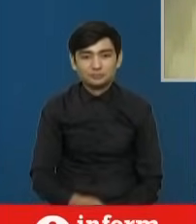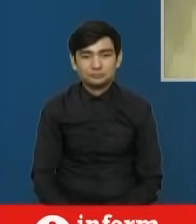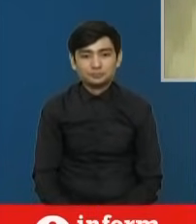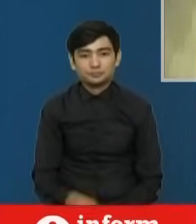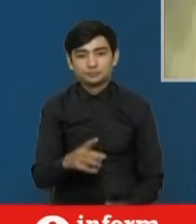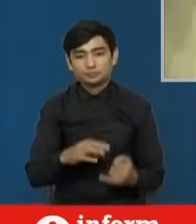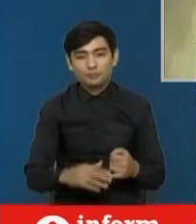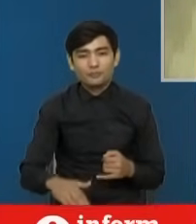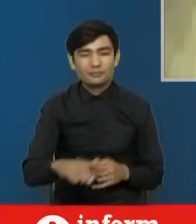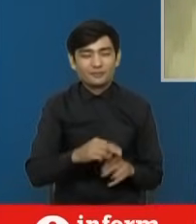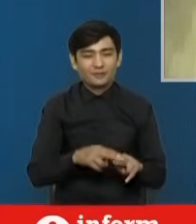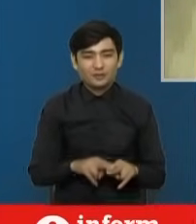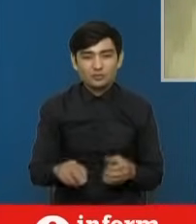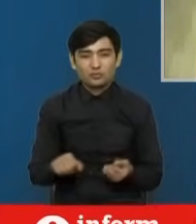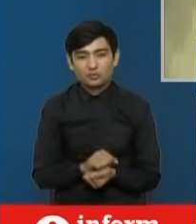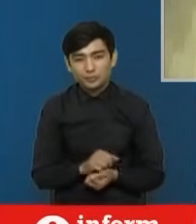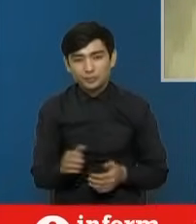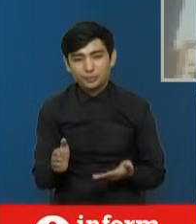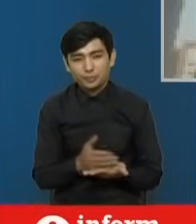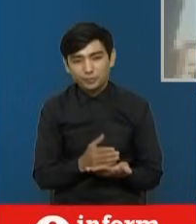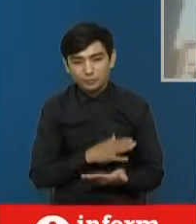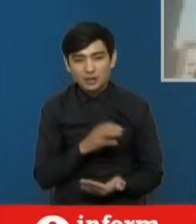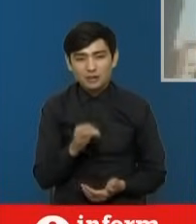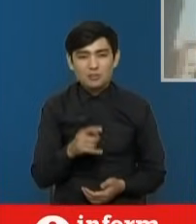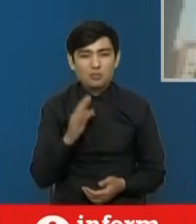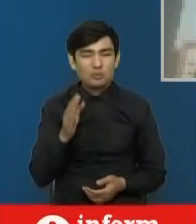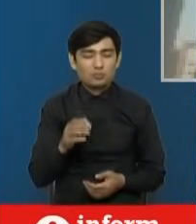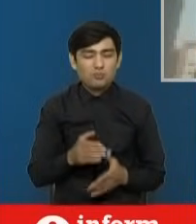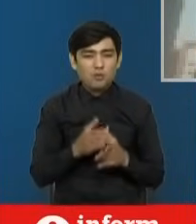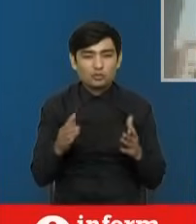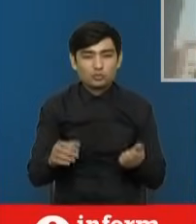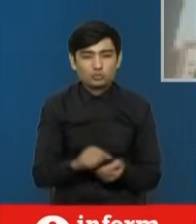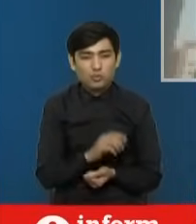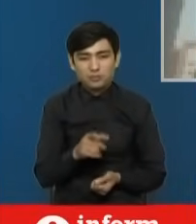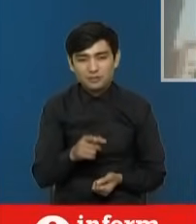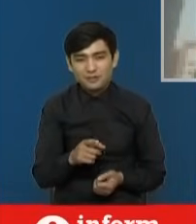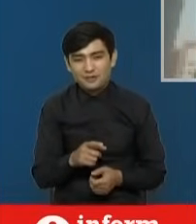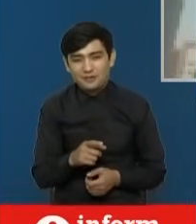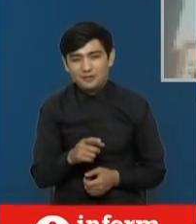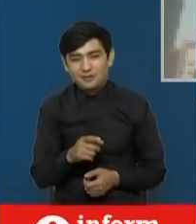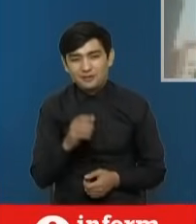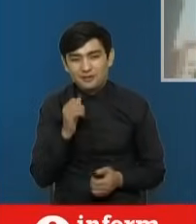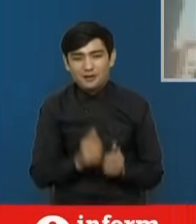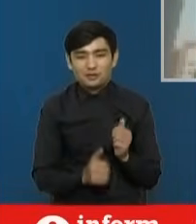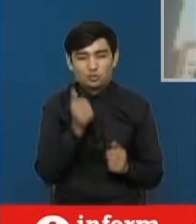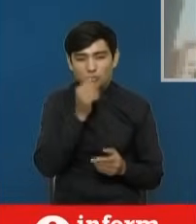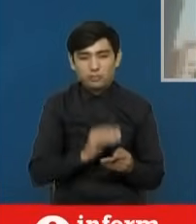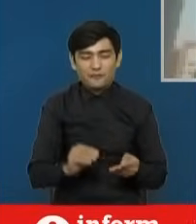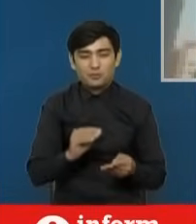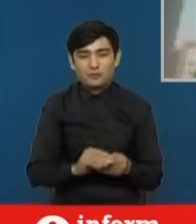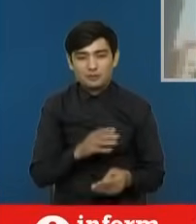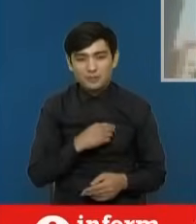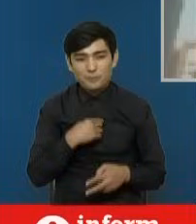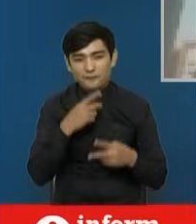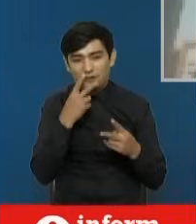по сути, испарилось. И сейчас будет очень большая засуха. Это неизбежная картина. из года в год она повторяется, и то, что мы сейчас видим,